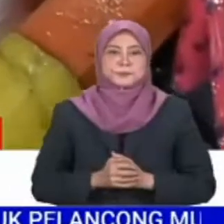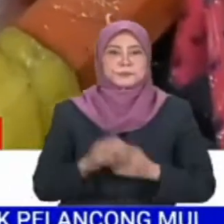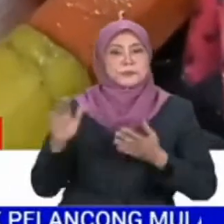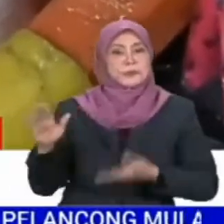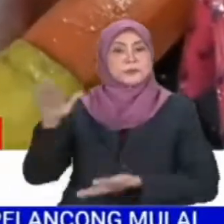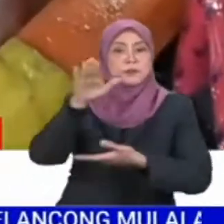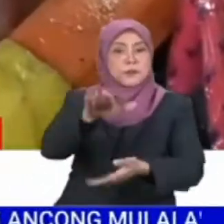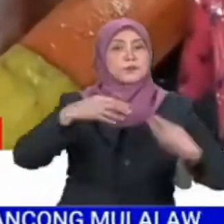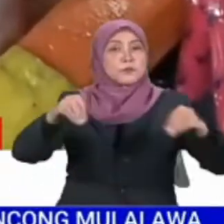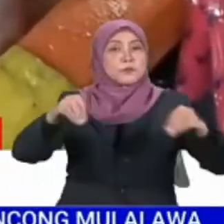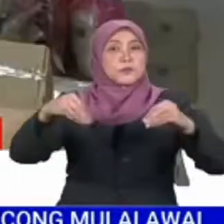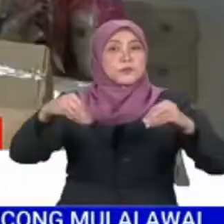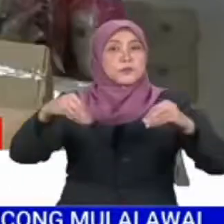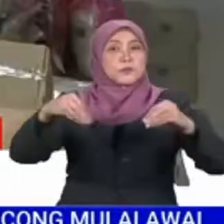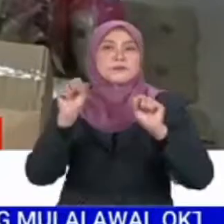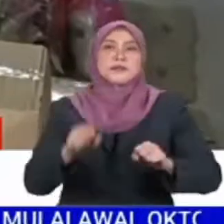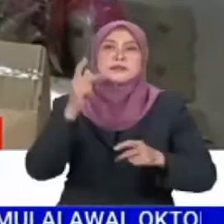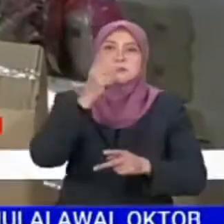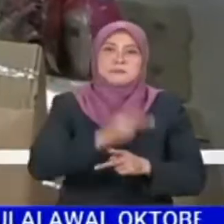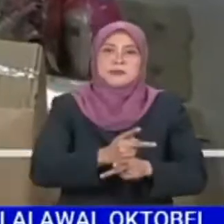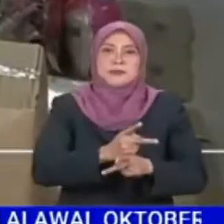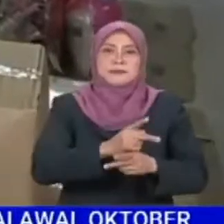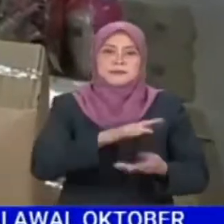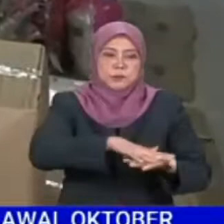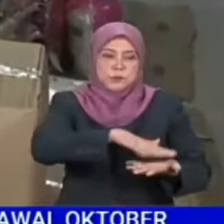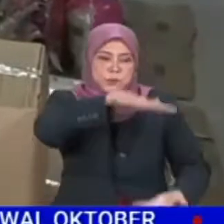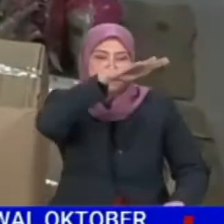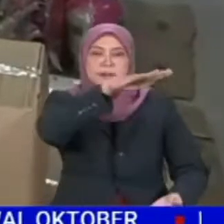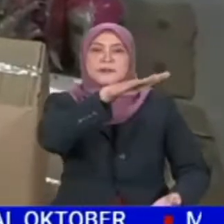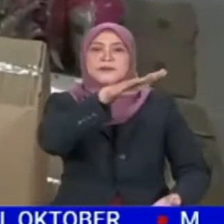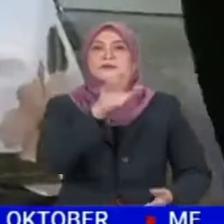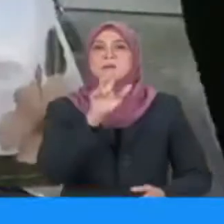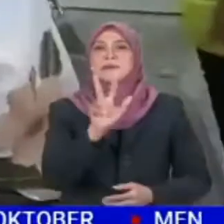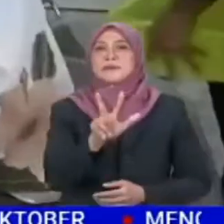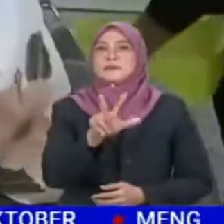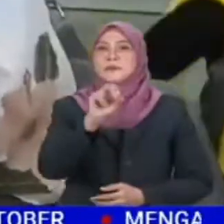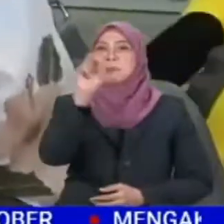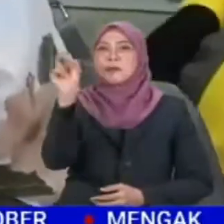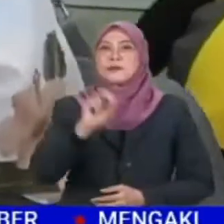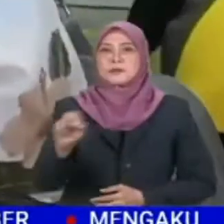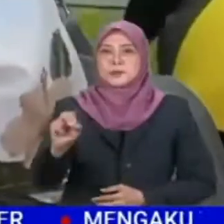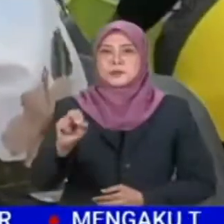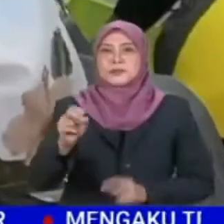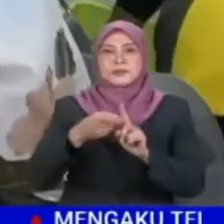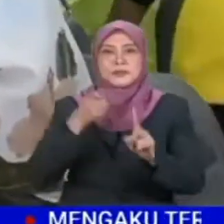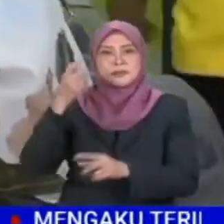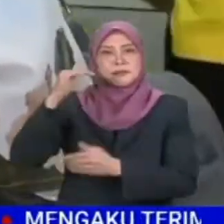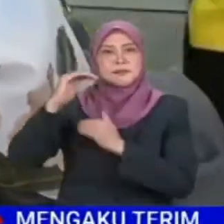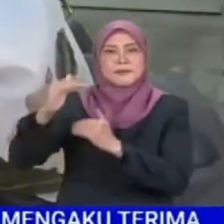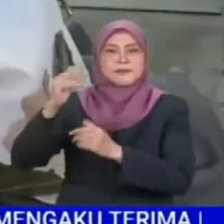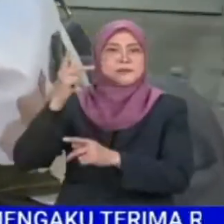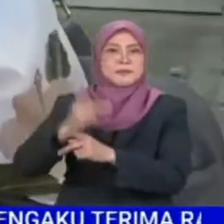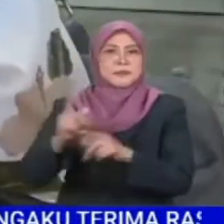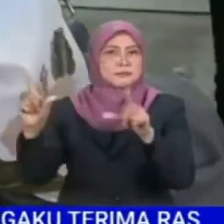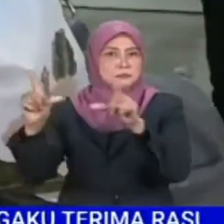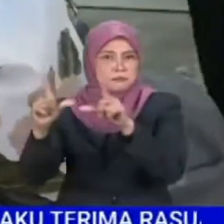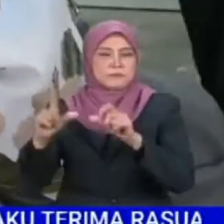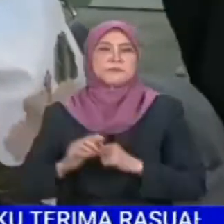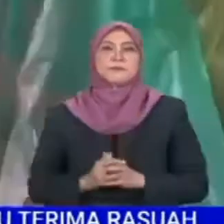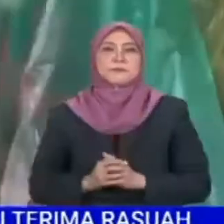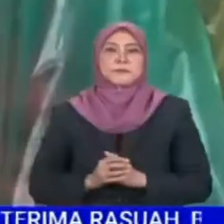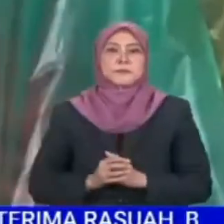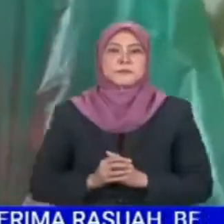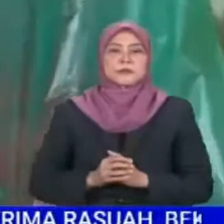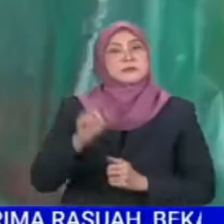pemborong dan peruncit terpilih dibenar menyimpan stok tambahan sebanyak 30% daripada had simpanan lesen. Inisiatif itu juga